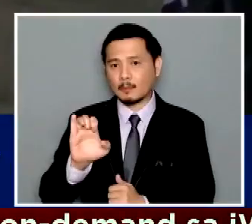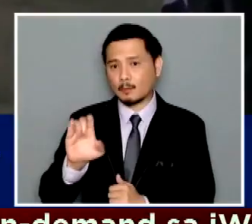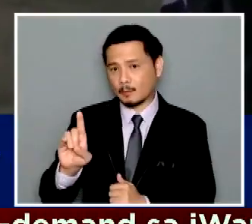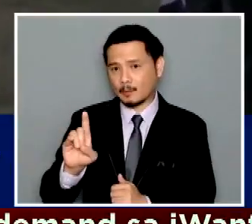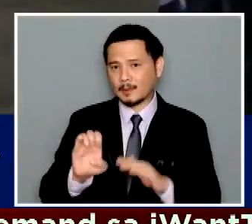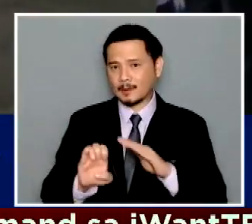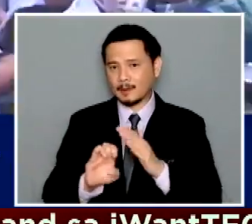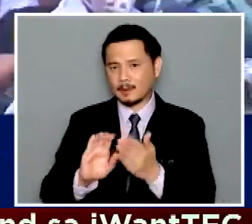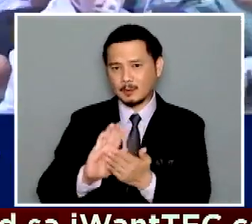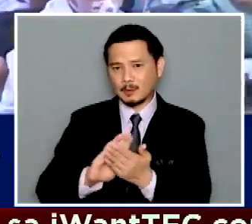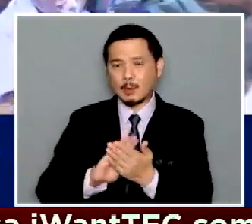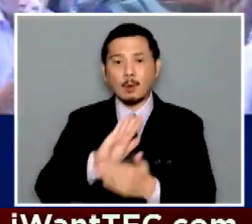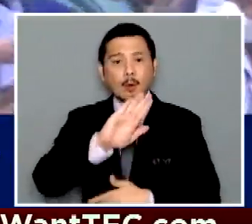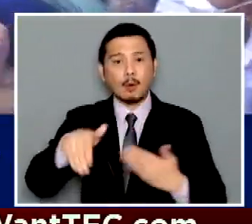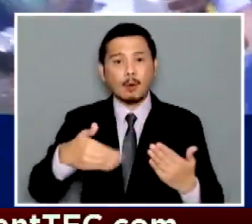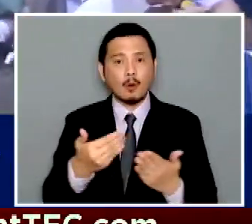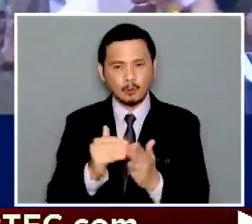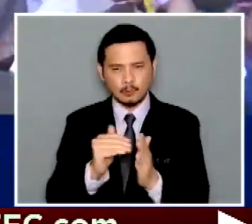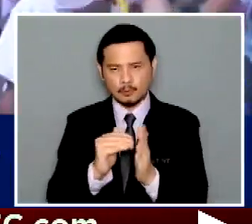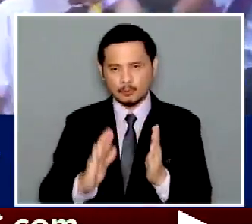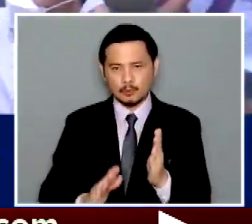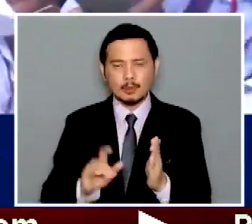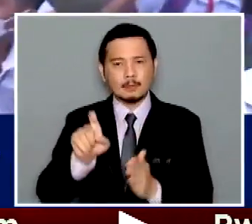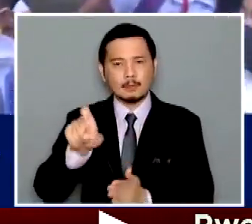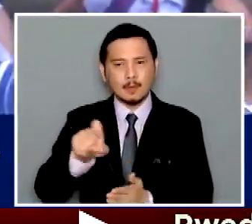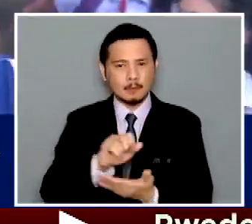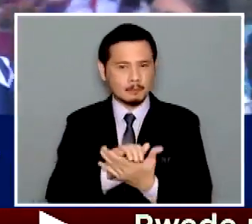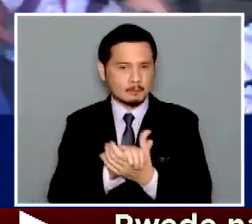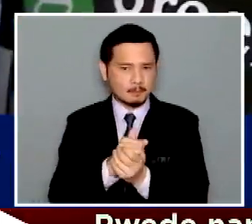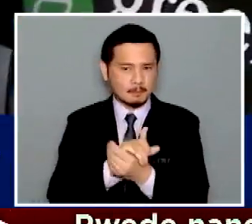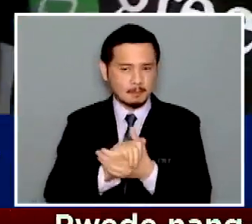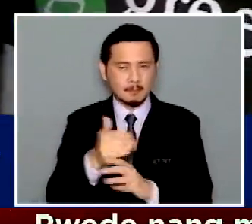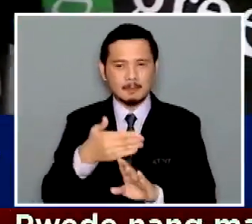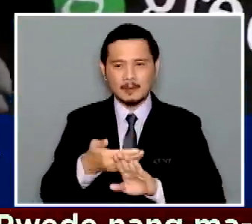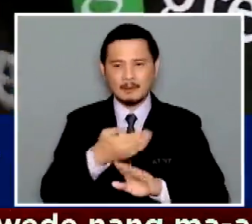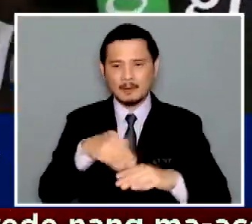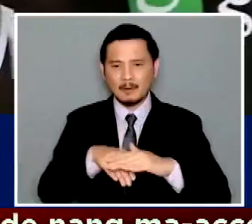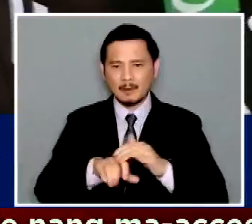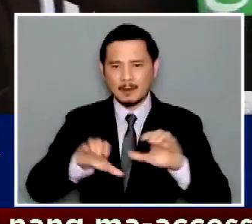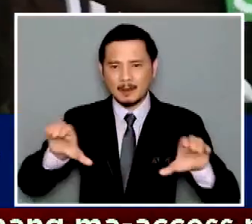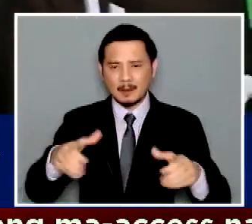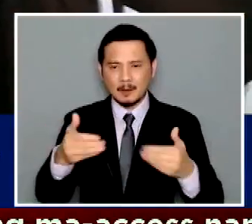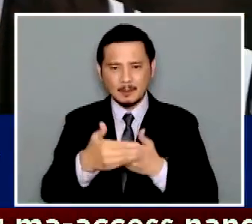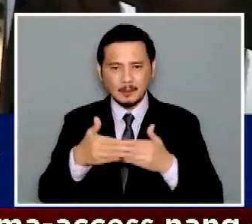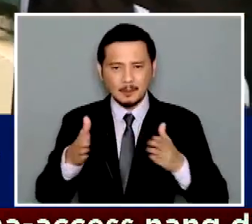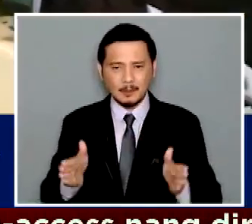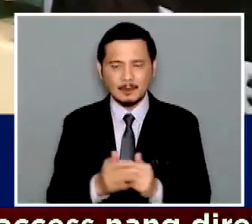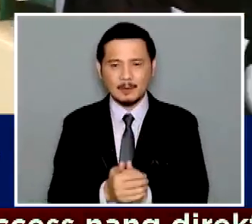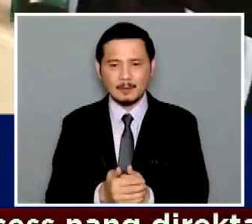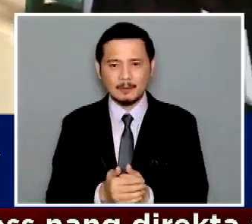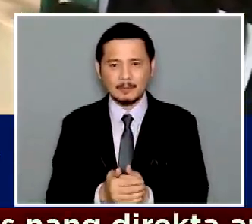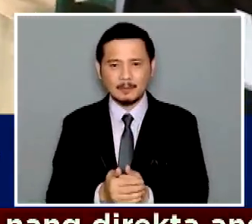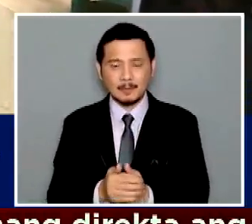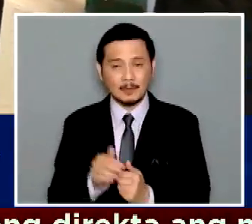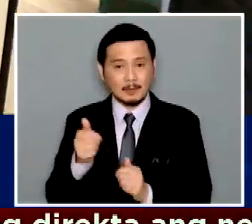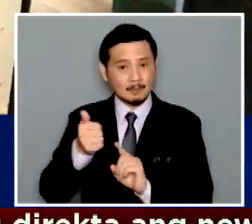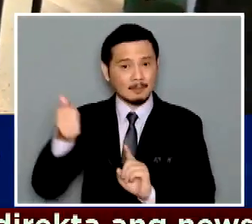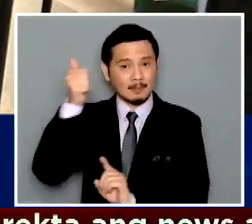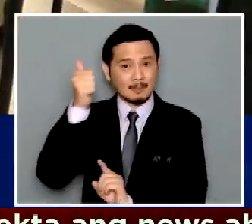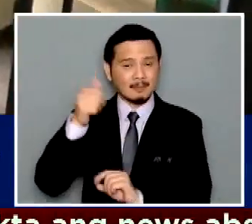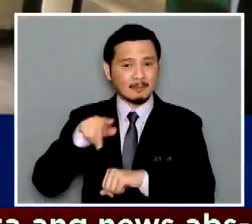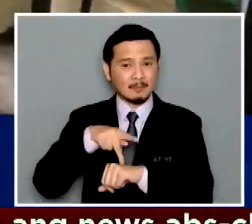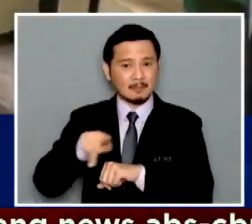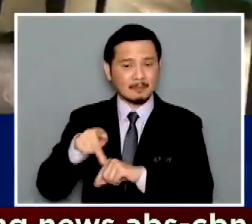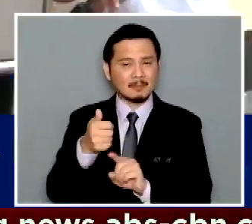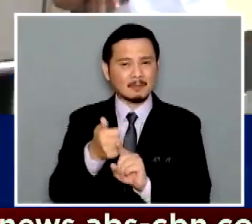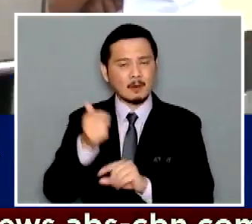pinaghugas muna ng kamay ang mga bata bago sila papasukin sa classroom. Nagkaroon naman ng orientation ng pamunuan ng Manuel